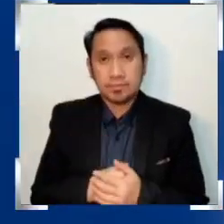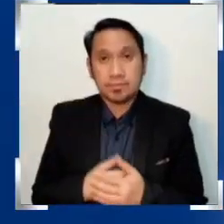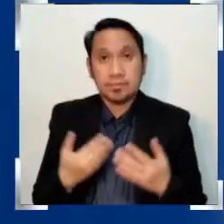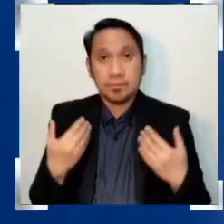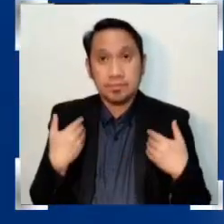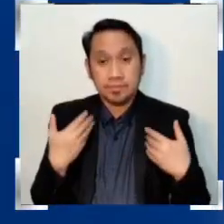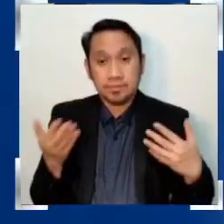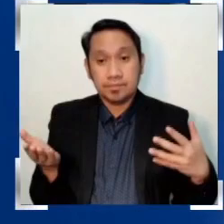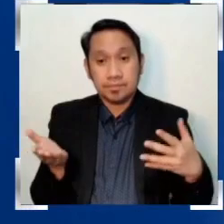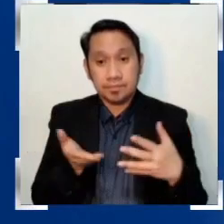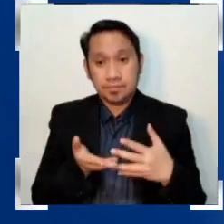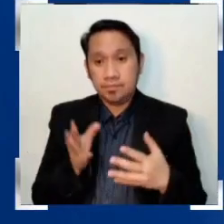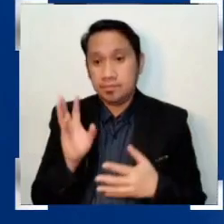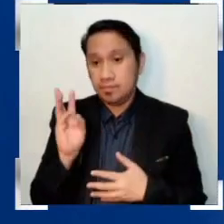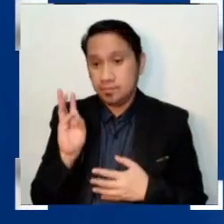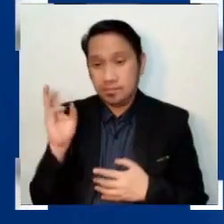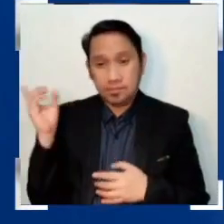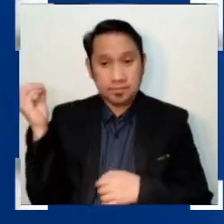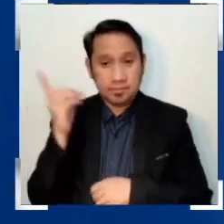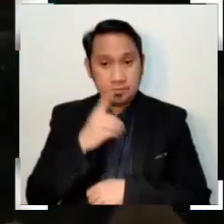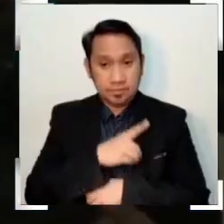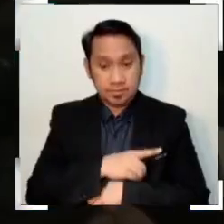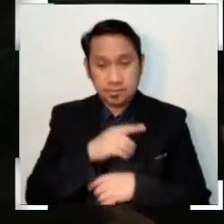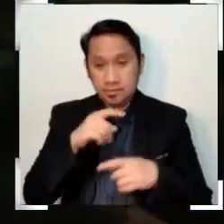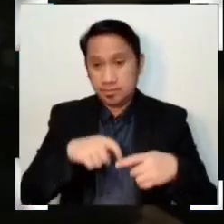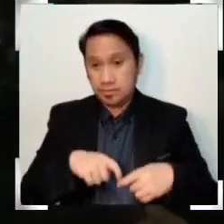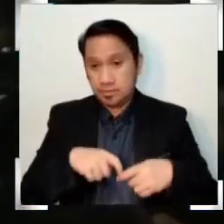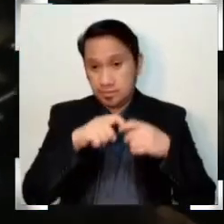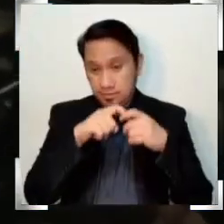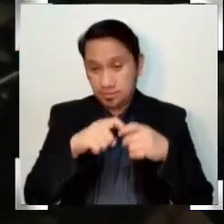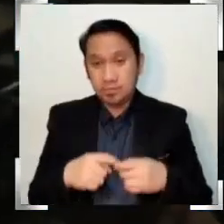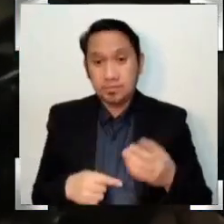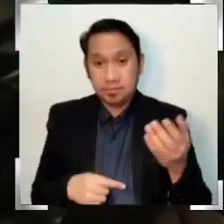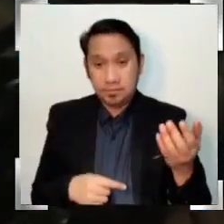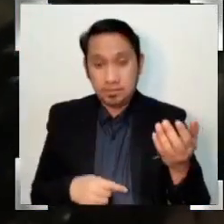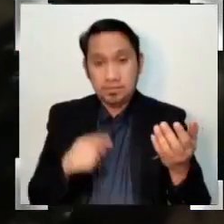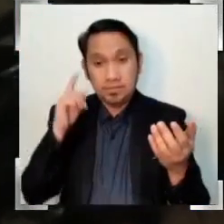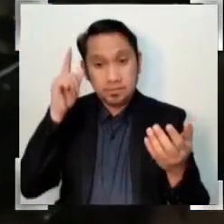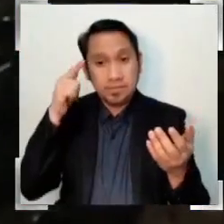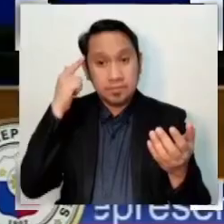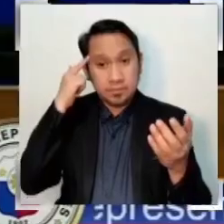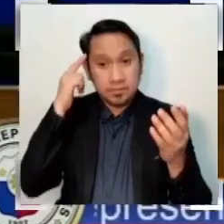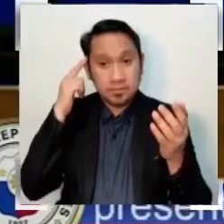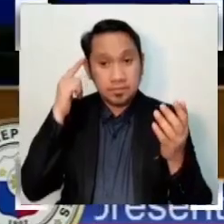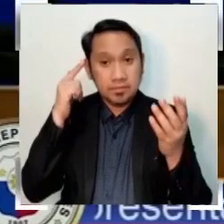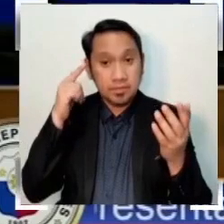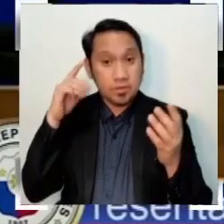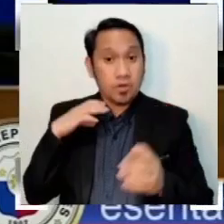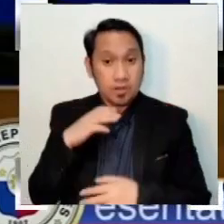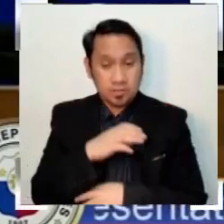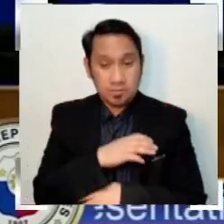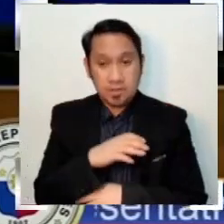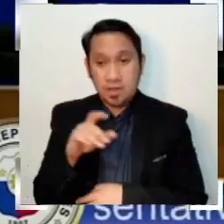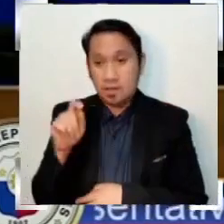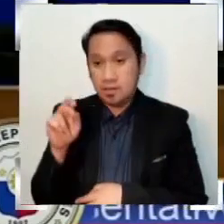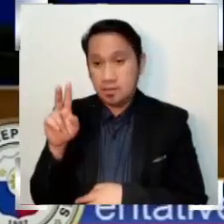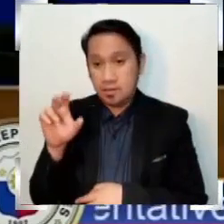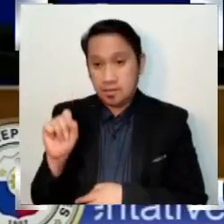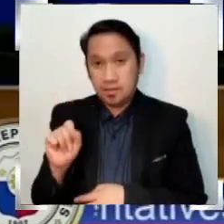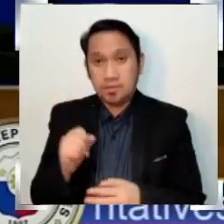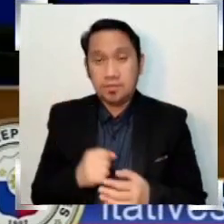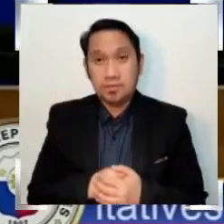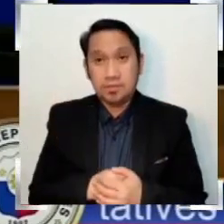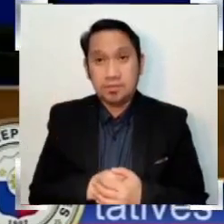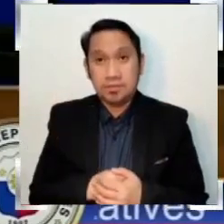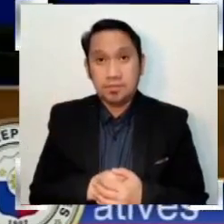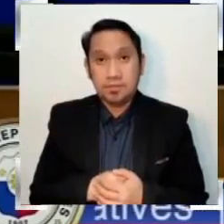suspension ang awol pa rin si Negros Oriental Representative Arnulfo Teves Jr. The House of Representatives will never